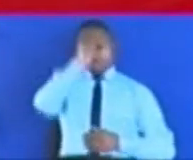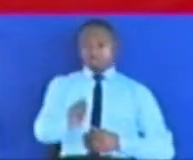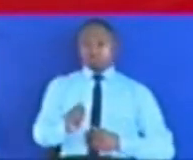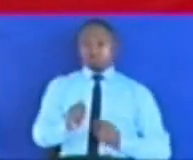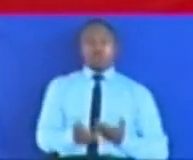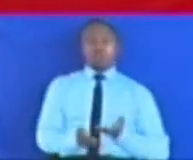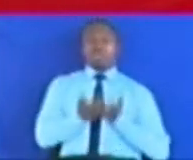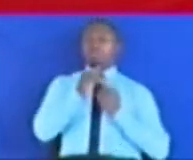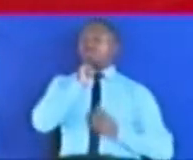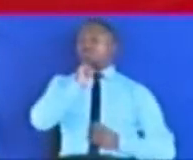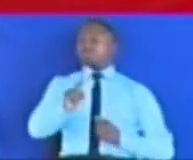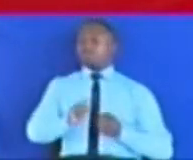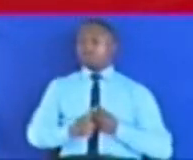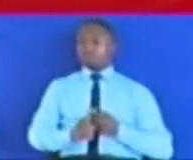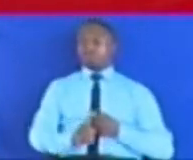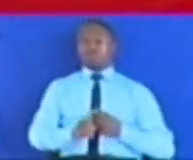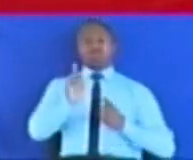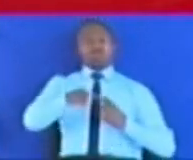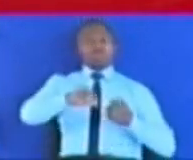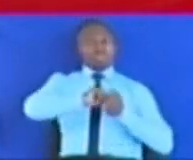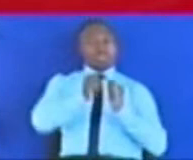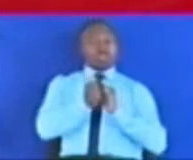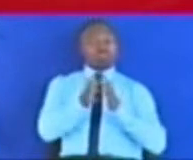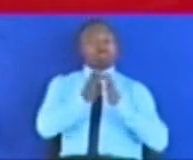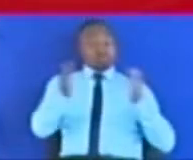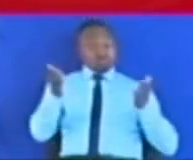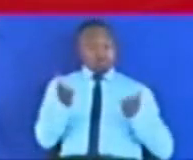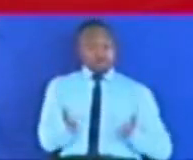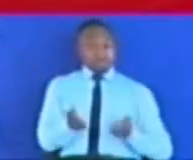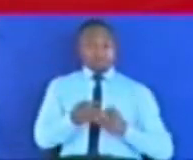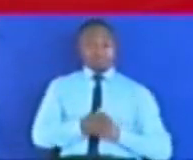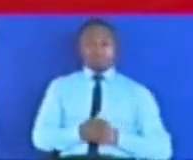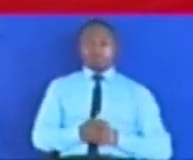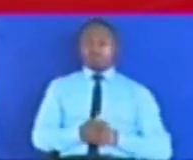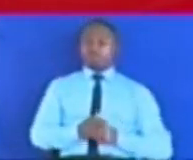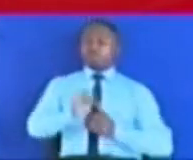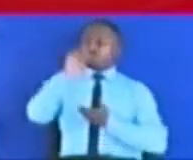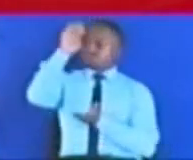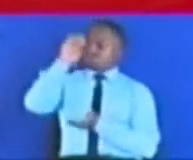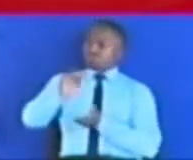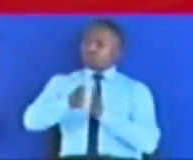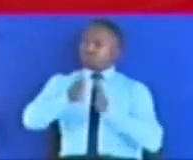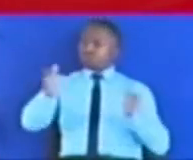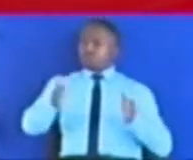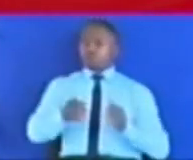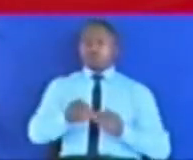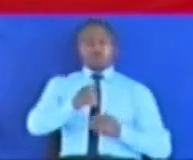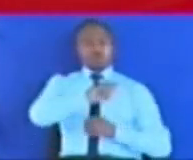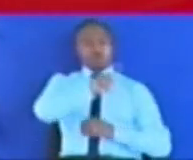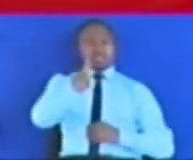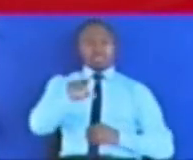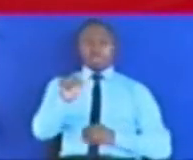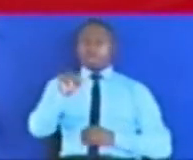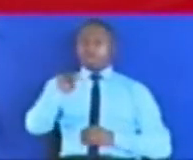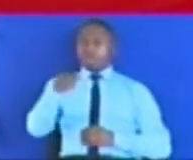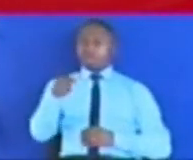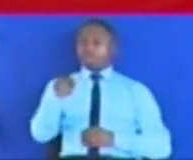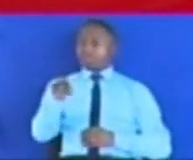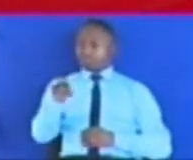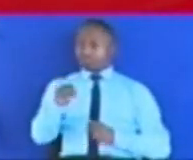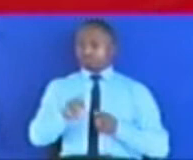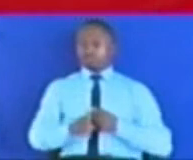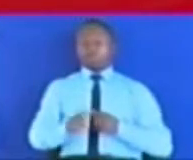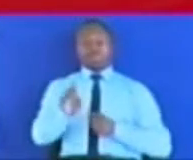Mheshimiwa naibu spika, tunayo shida kubwa hapa nchini, kubwa kweli kweli, ya upungufu mkubwa sana wa zahanati hapa nchini.